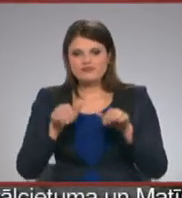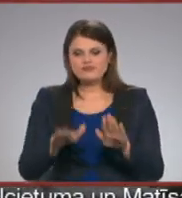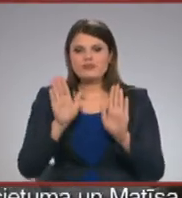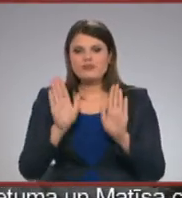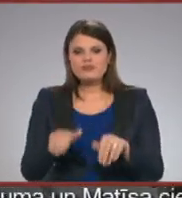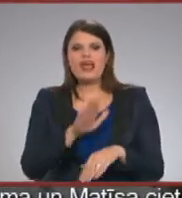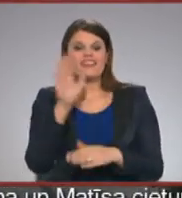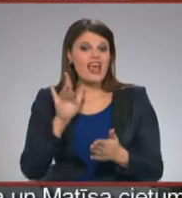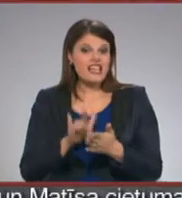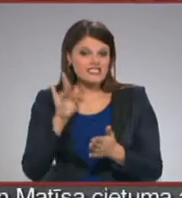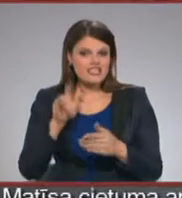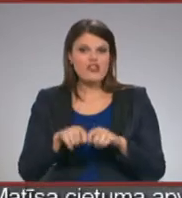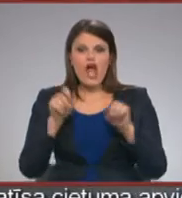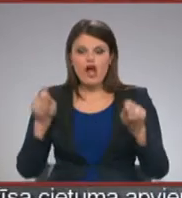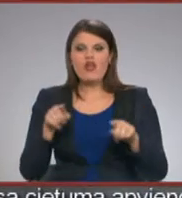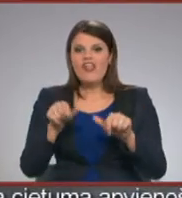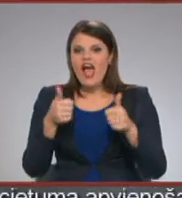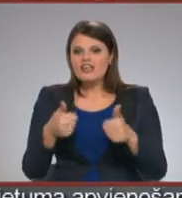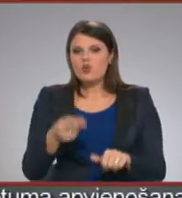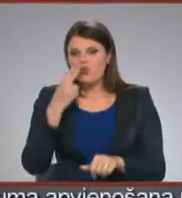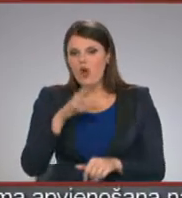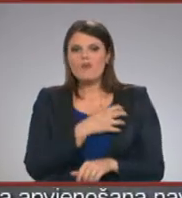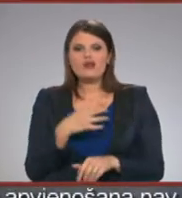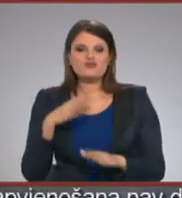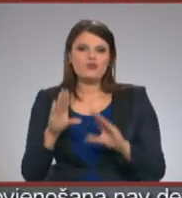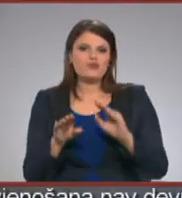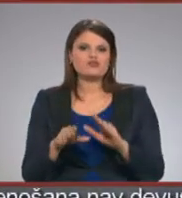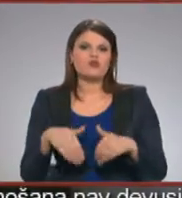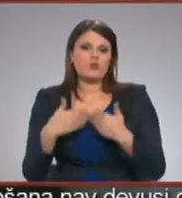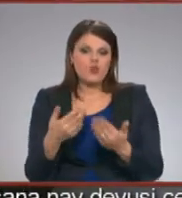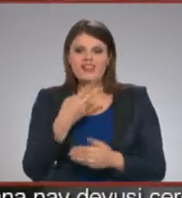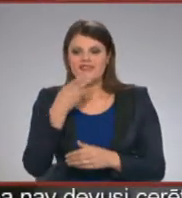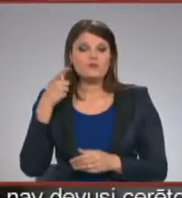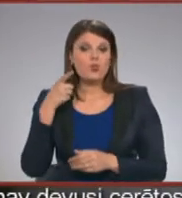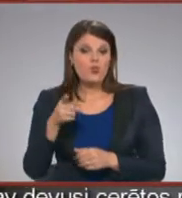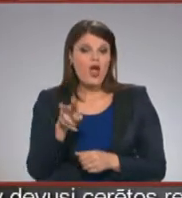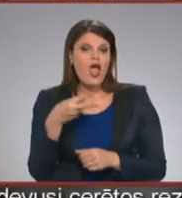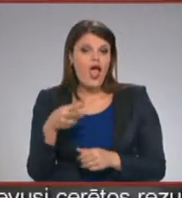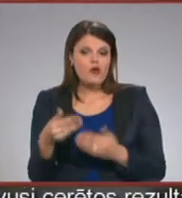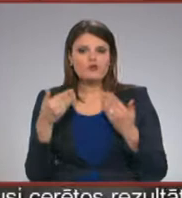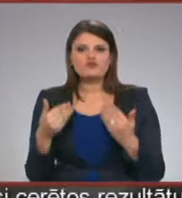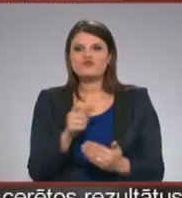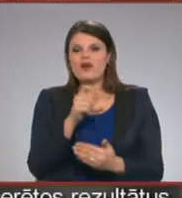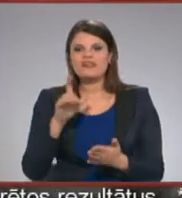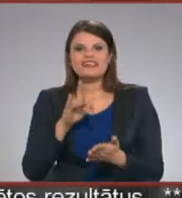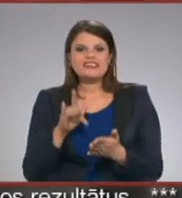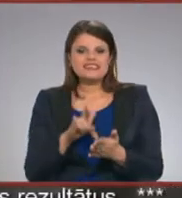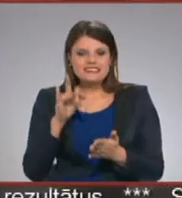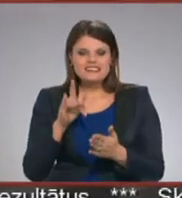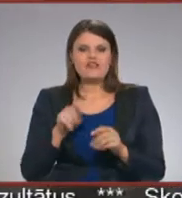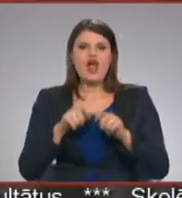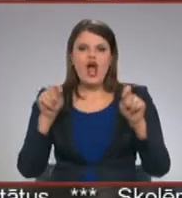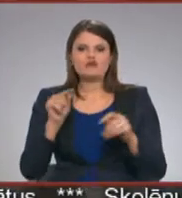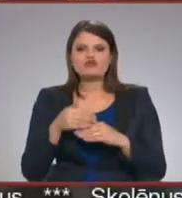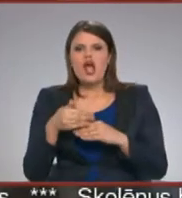Tomes pagastā. Tā izveidē no pašvaldības budžeta atvēlot vairāk kā 200 tūkstošus eiro. Šobrīd gan centra atklāšana esot aizkavējusies,